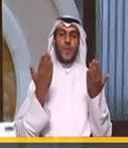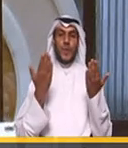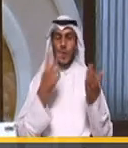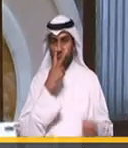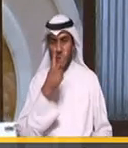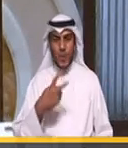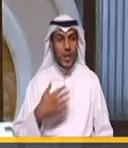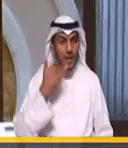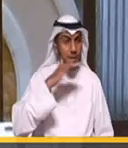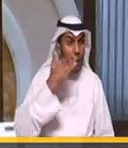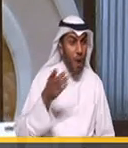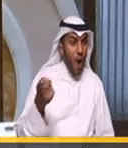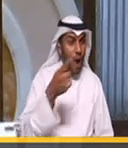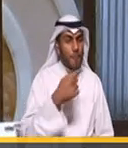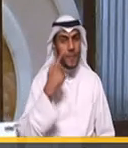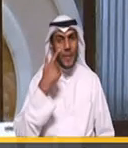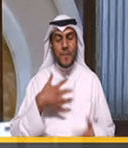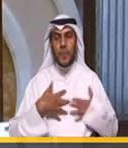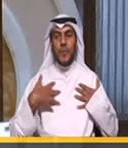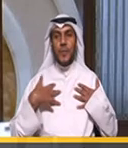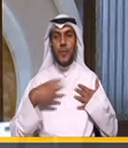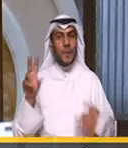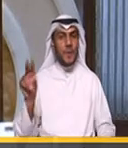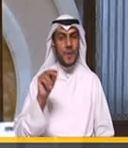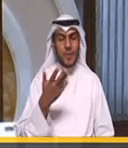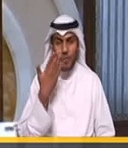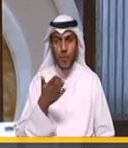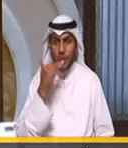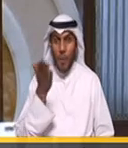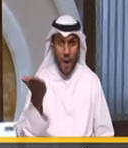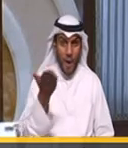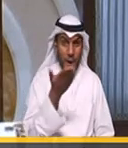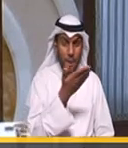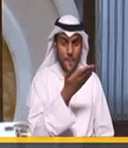الشباب سيحل محل